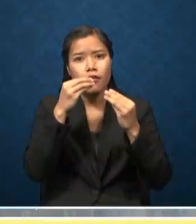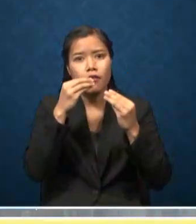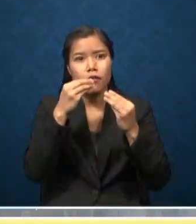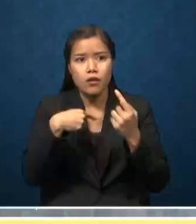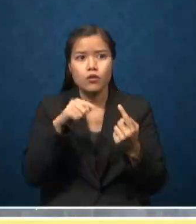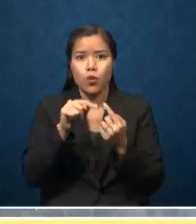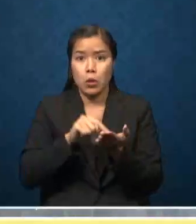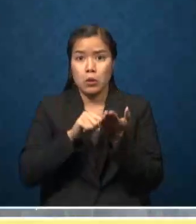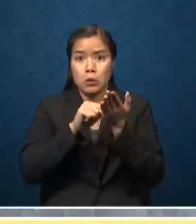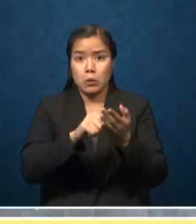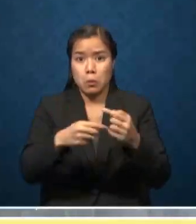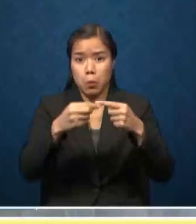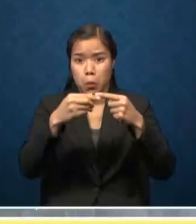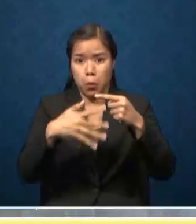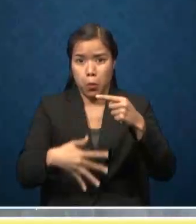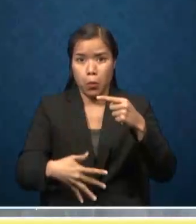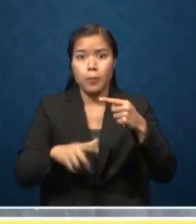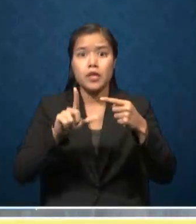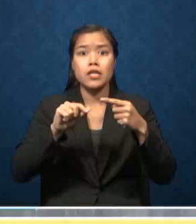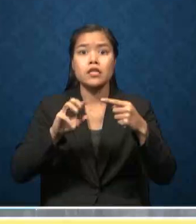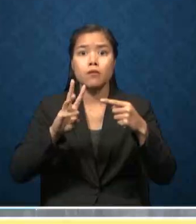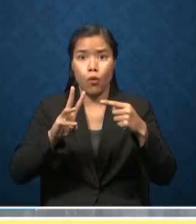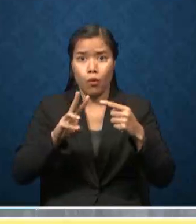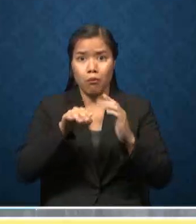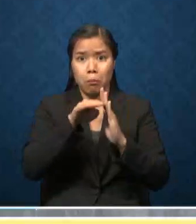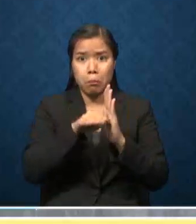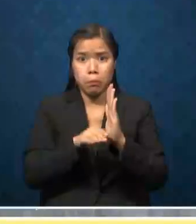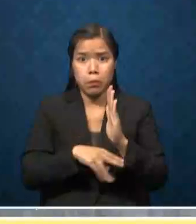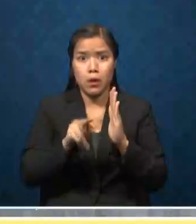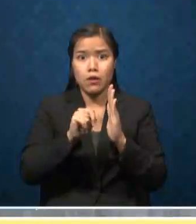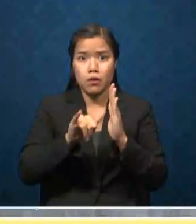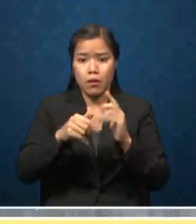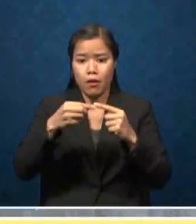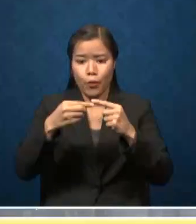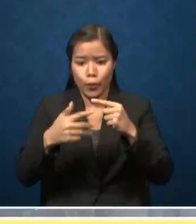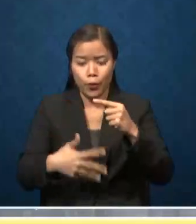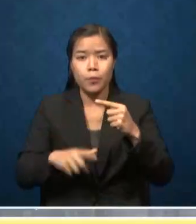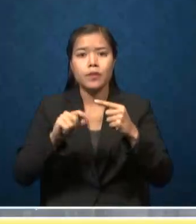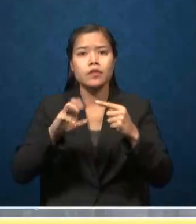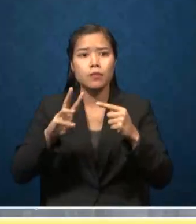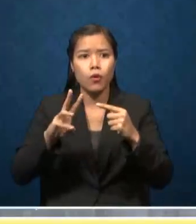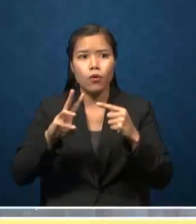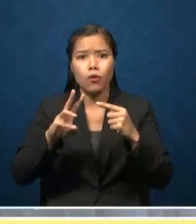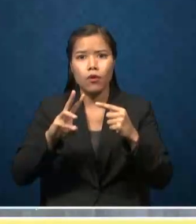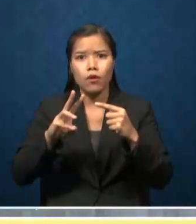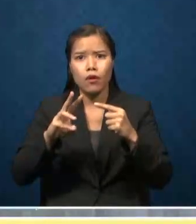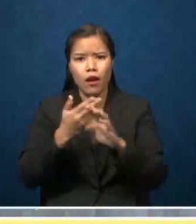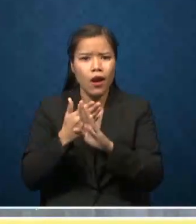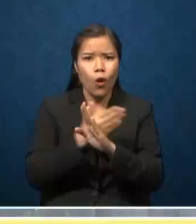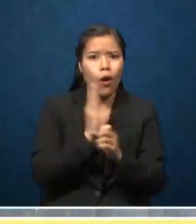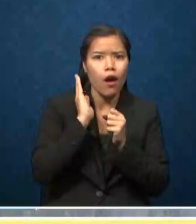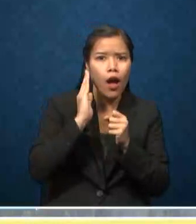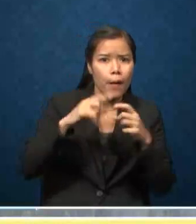นโยบาย 26ข้อมันไม่ตรงกับที่อาจารย์อังสนาเล่าละกี่พอผมพลิกกลับไปดูผมมึนมาก